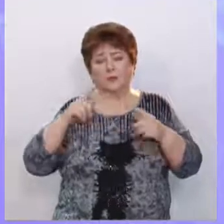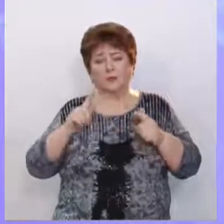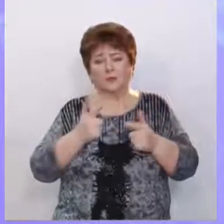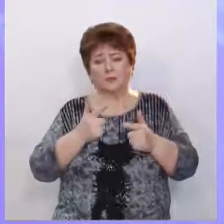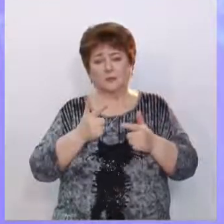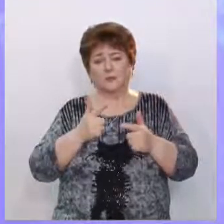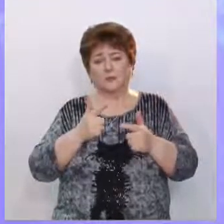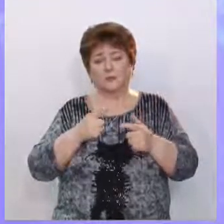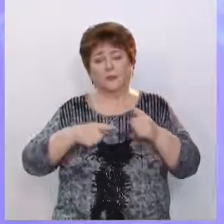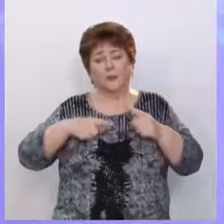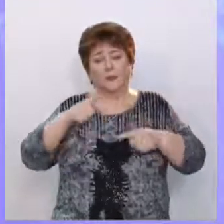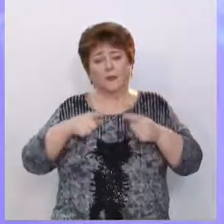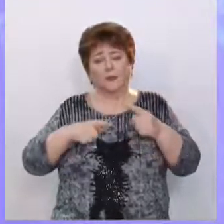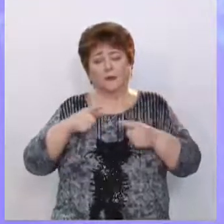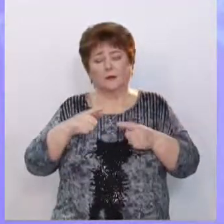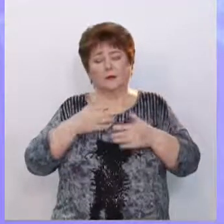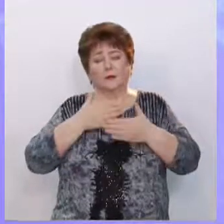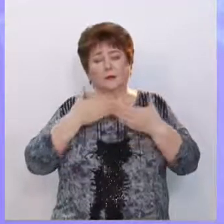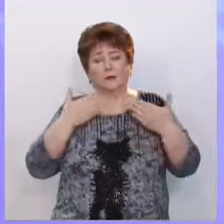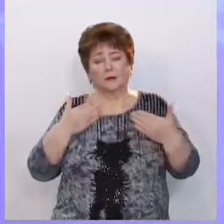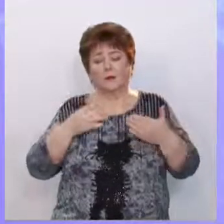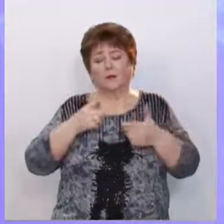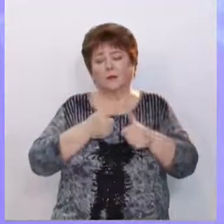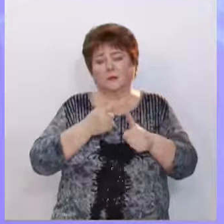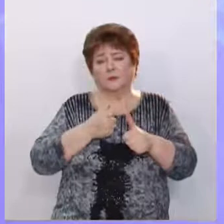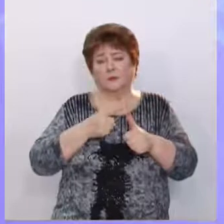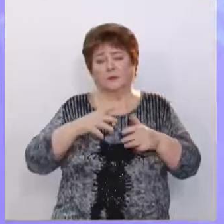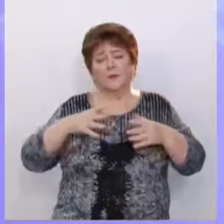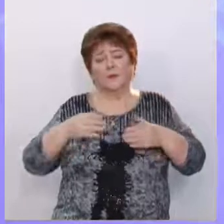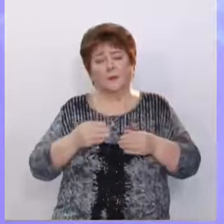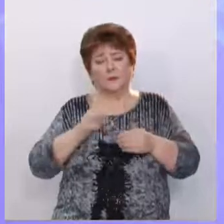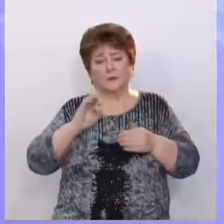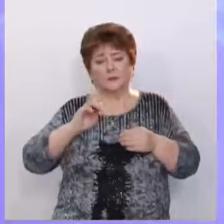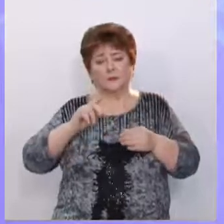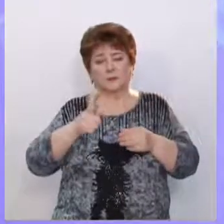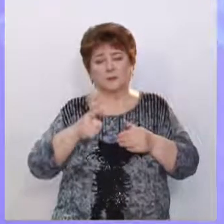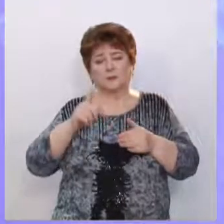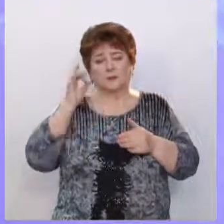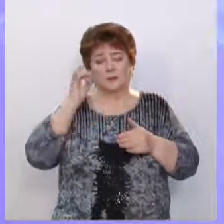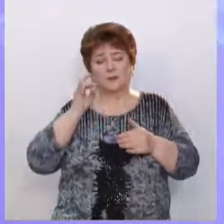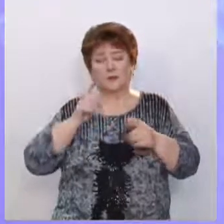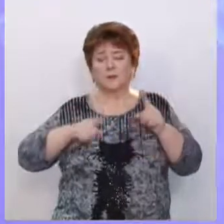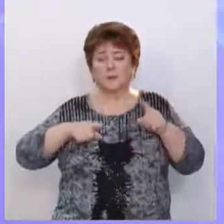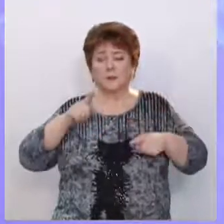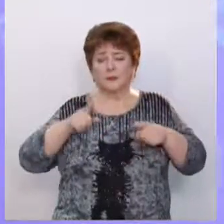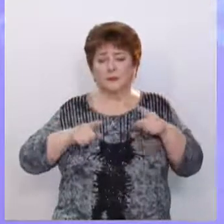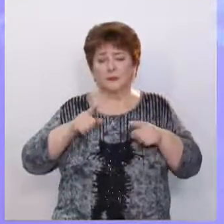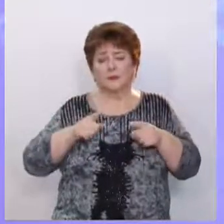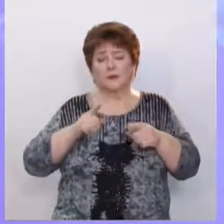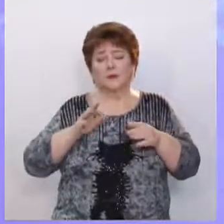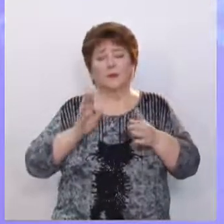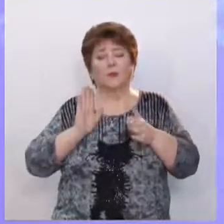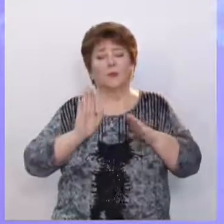мягкий знак нередко вовсе не обозначает мягкость согласных звуков. Иногда он